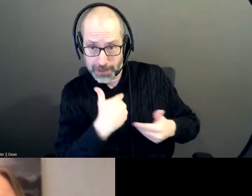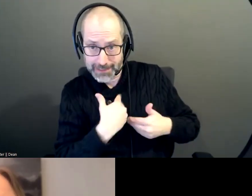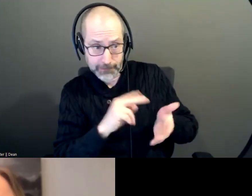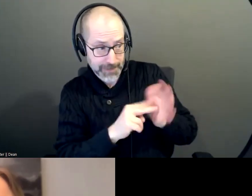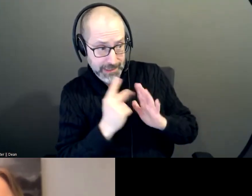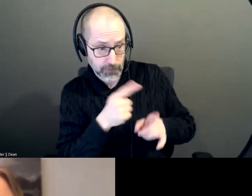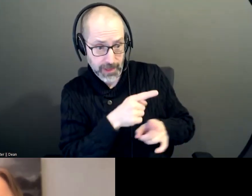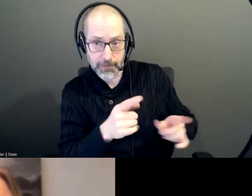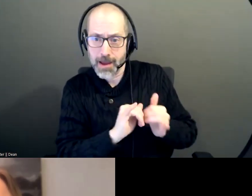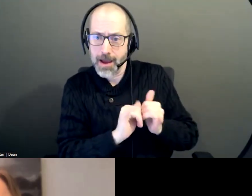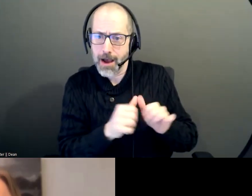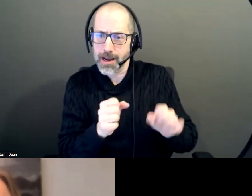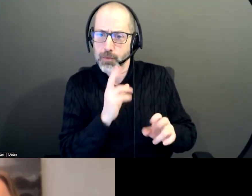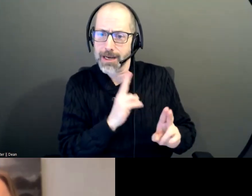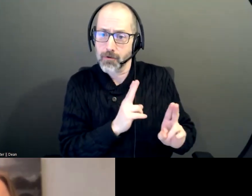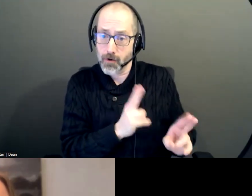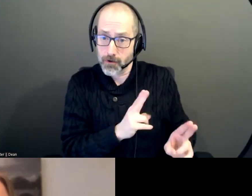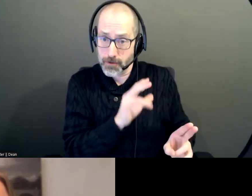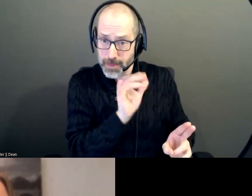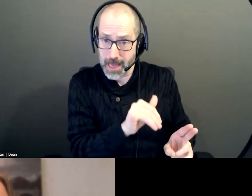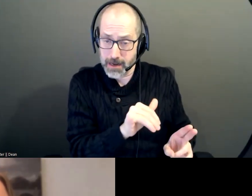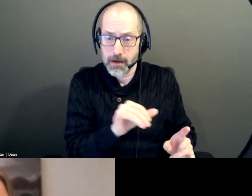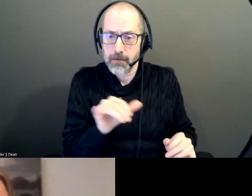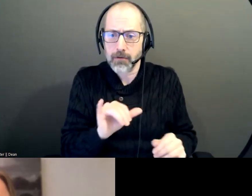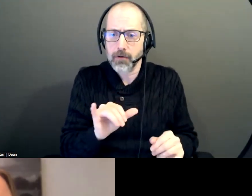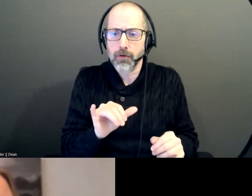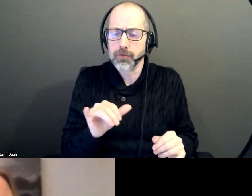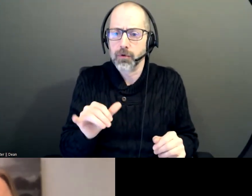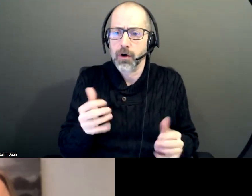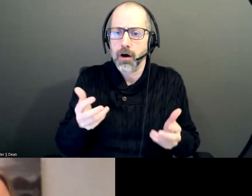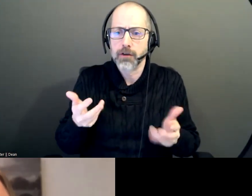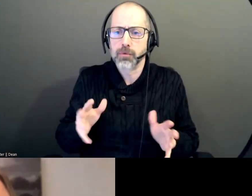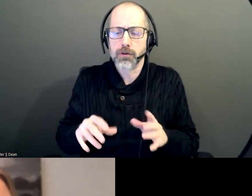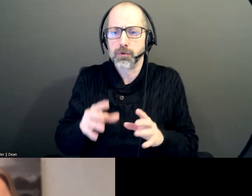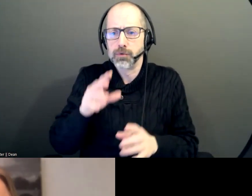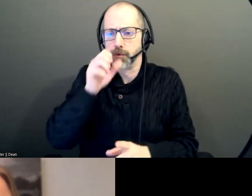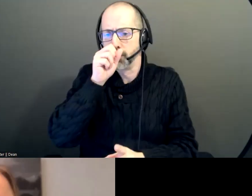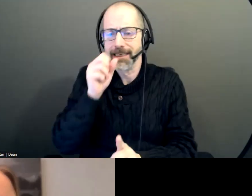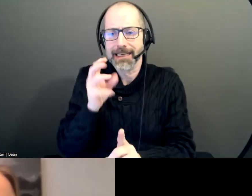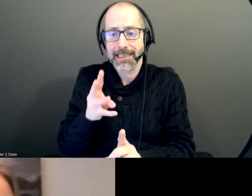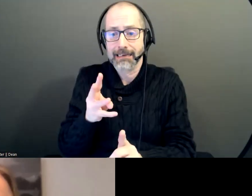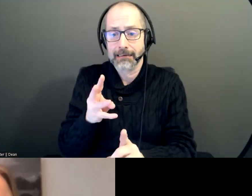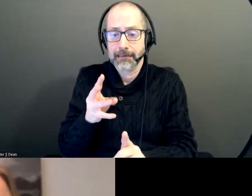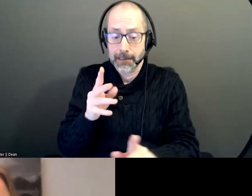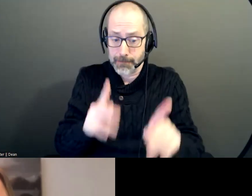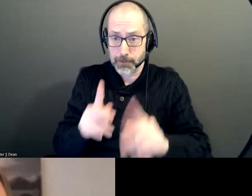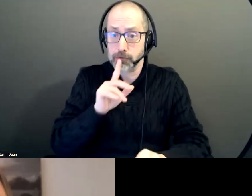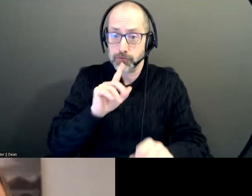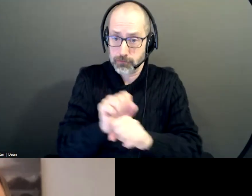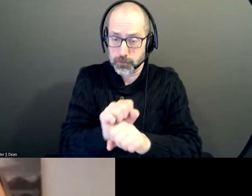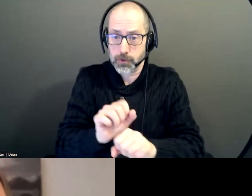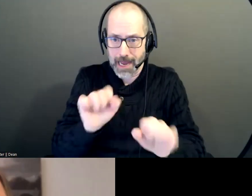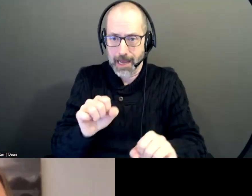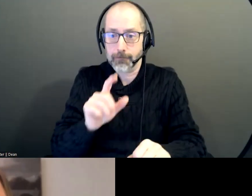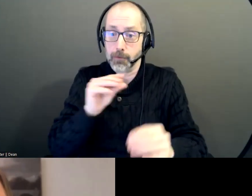les without discounting and leaving behind the folks that experience autodéterminés, les the gens more or qui most expressed donc forms of autism who